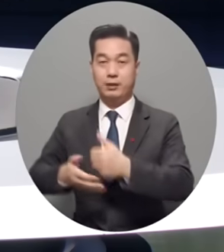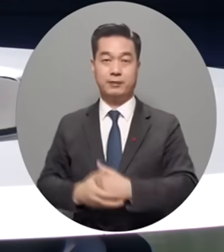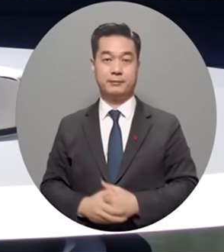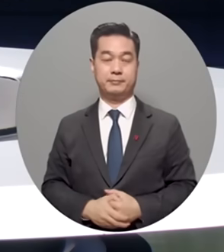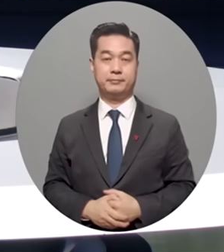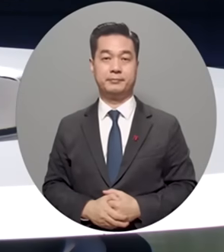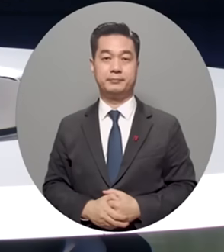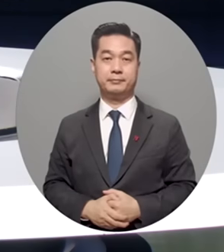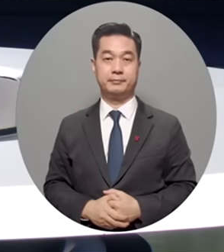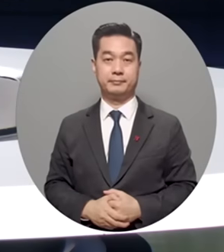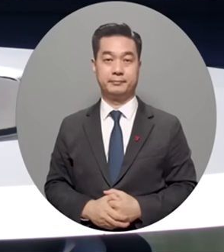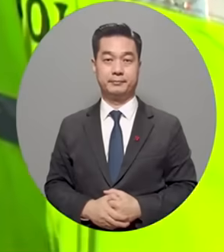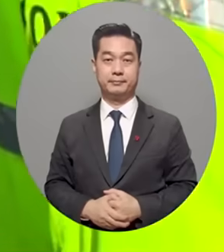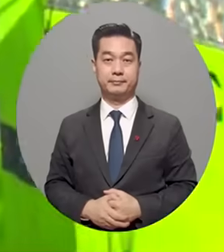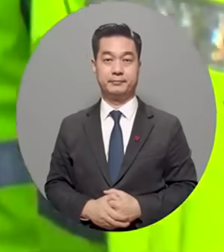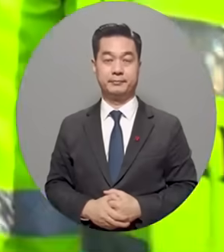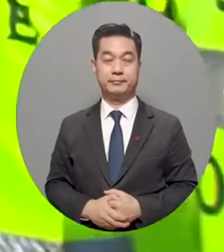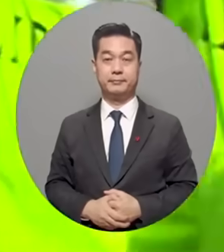기자입니다.